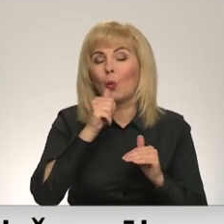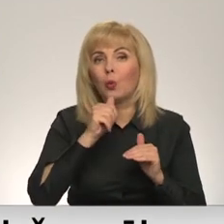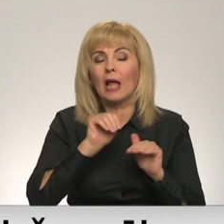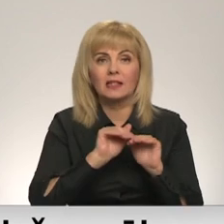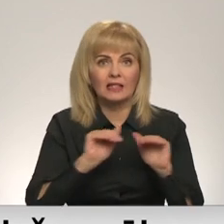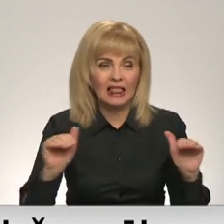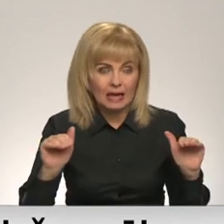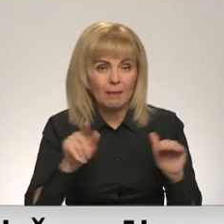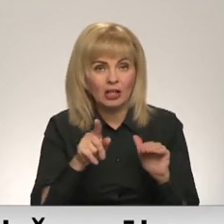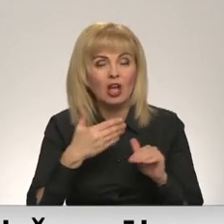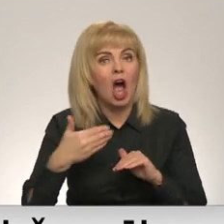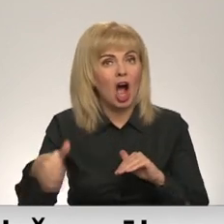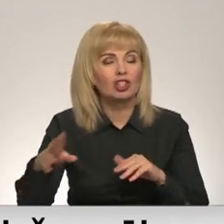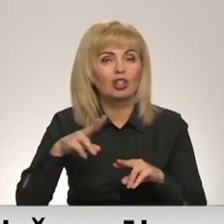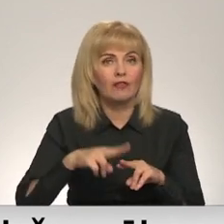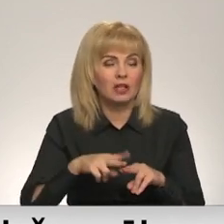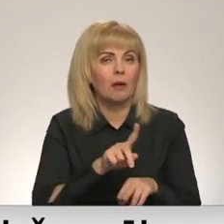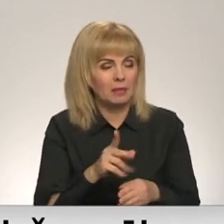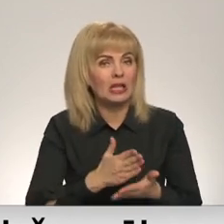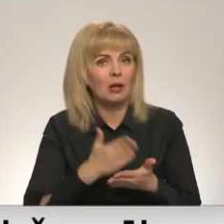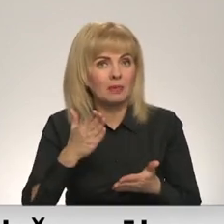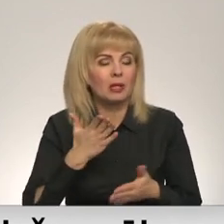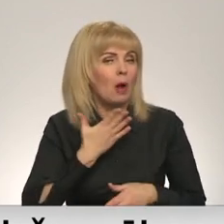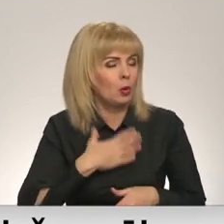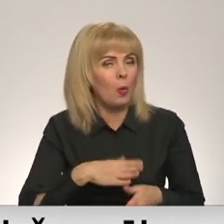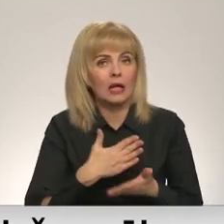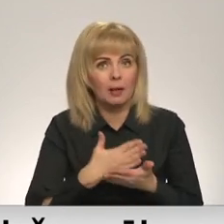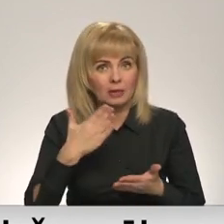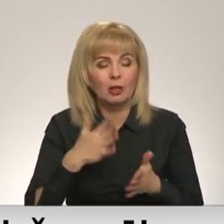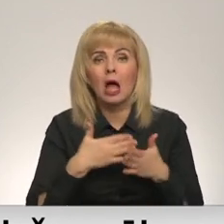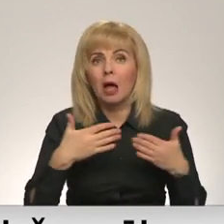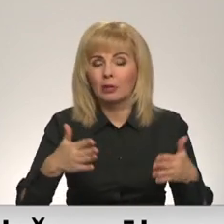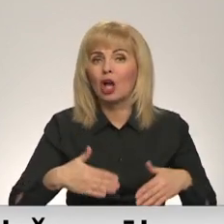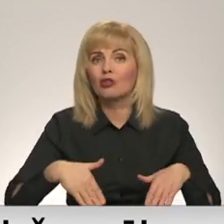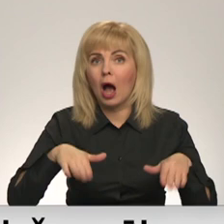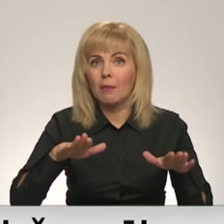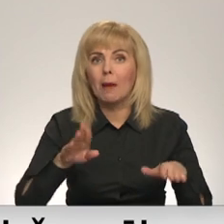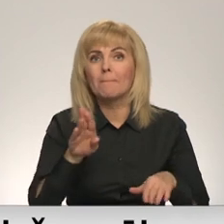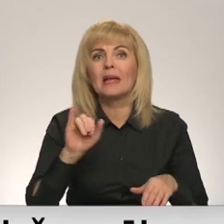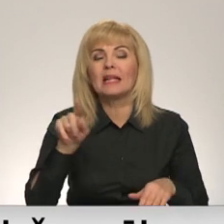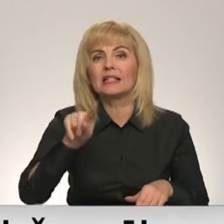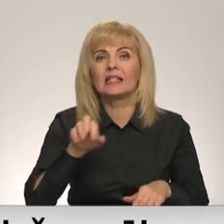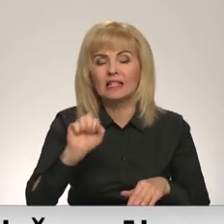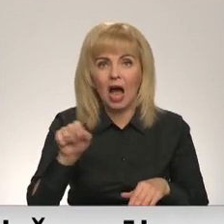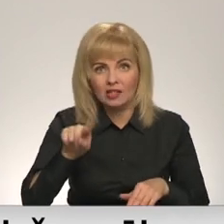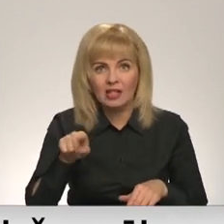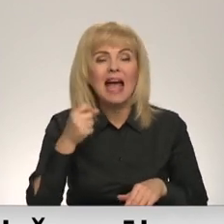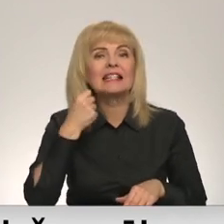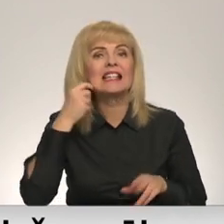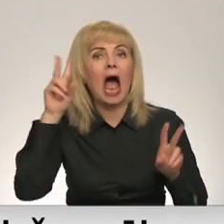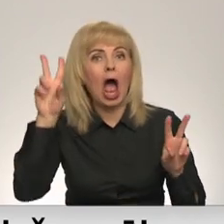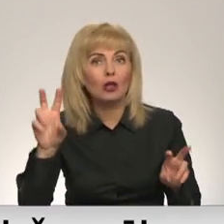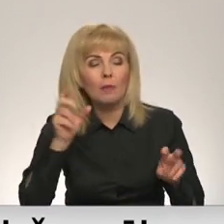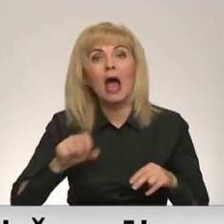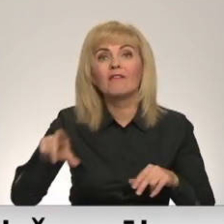līmeni. Atsevišķās vietās tas atzīts par bīstamu un pat ļoti bīstamu. Plaši aplūdusi Misas upes paliene, arī dzērumi, kur